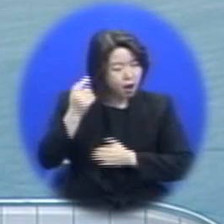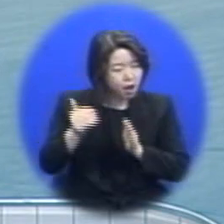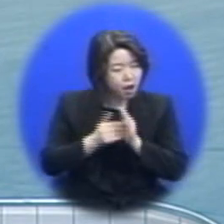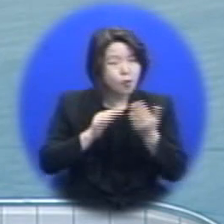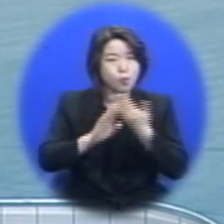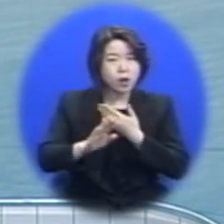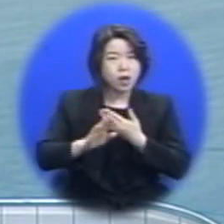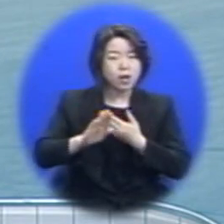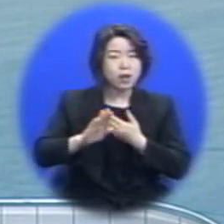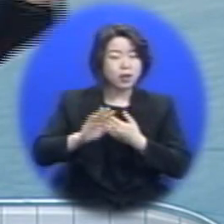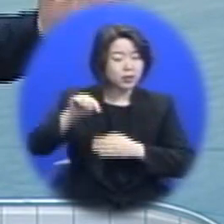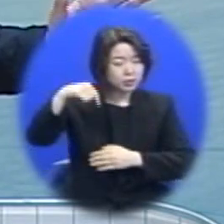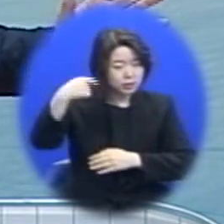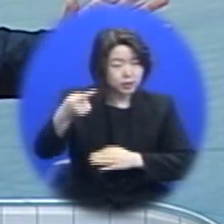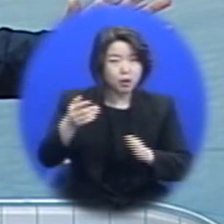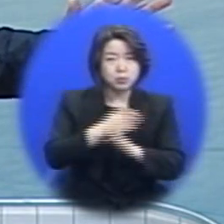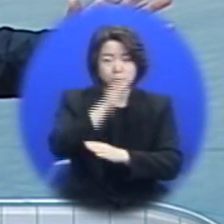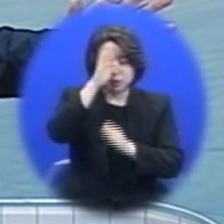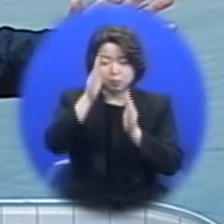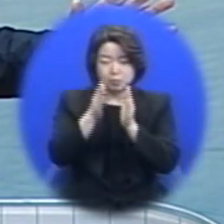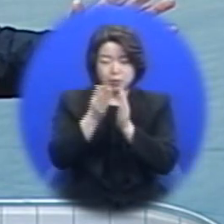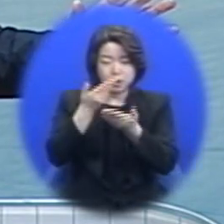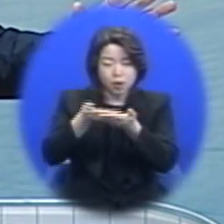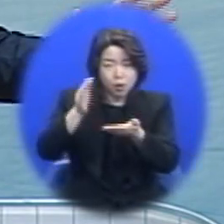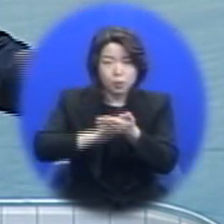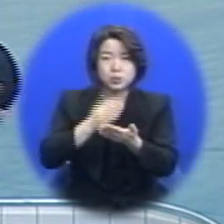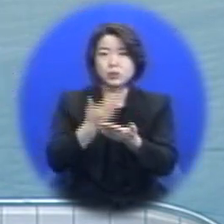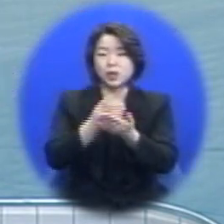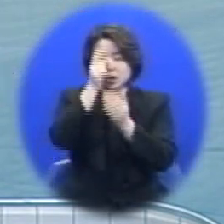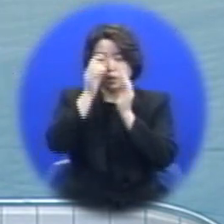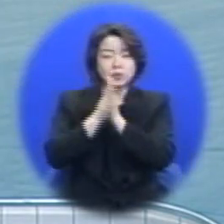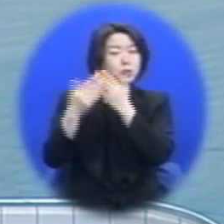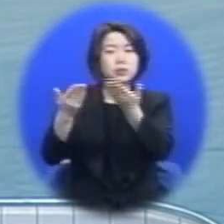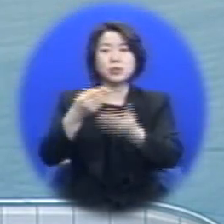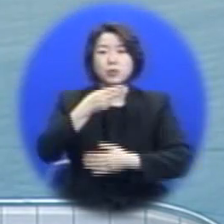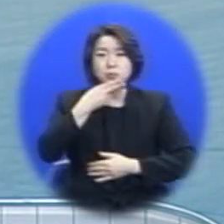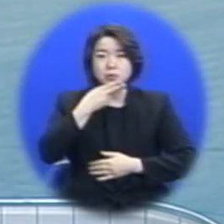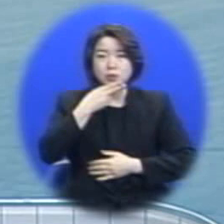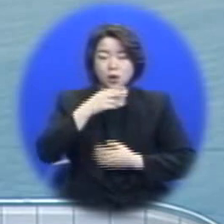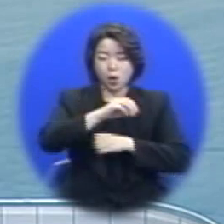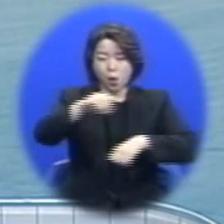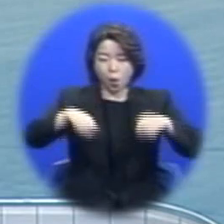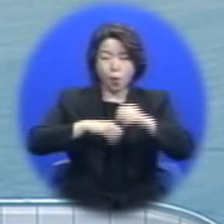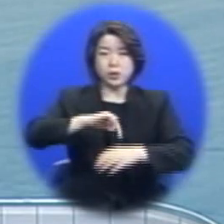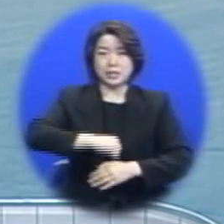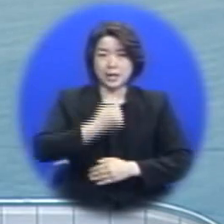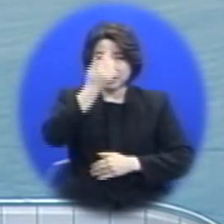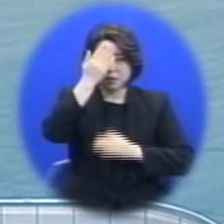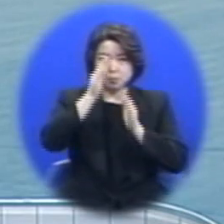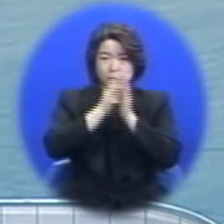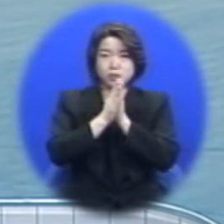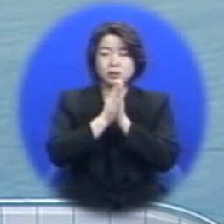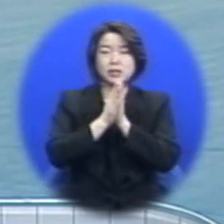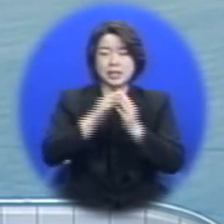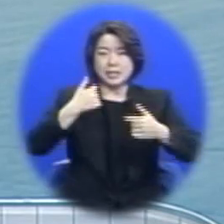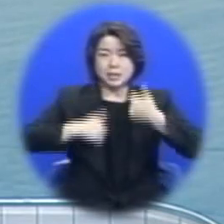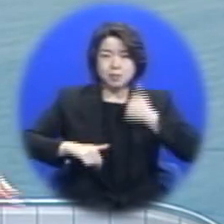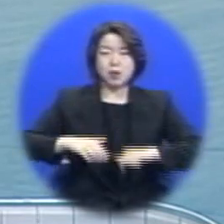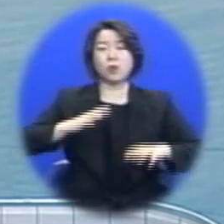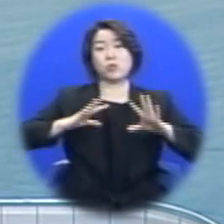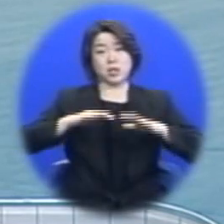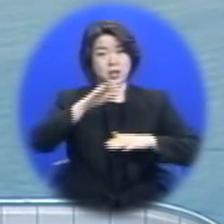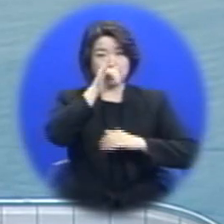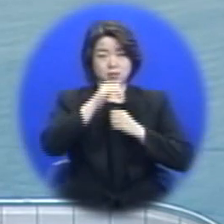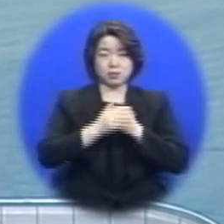사도 바울은 더 이상 병을 고쳐달라고 안 했습니다. 오히려 자기 병을 기뻐하고 자랑했다고 그랬습니다.